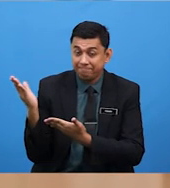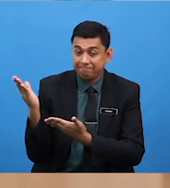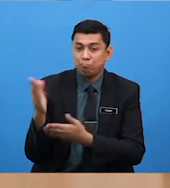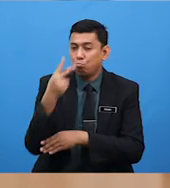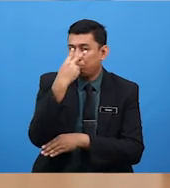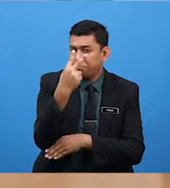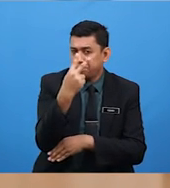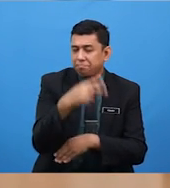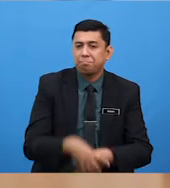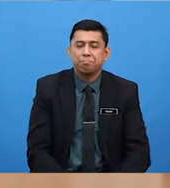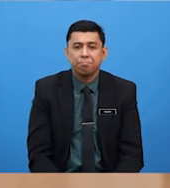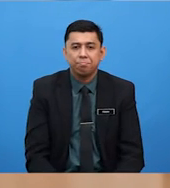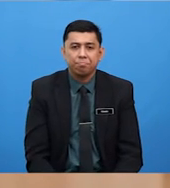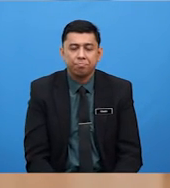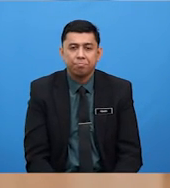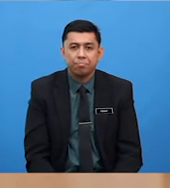sii_dl2525.